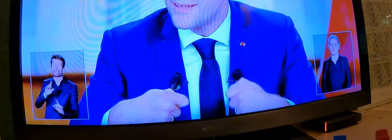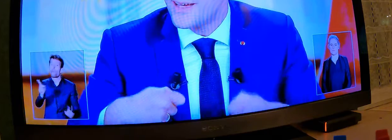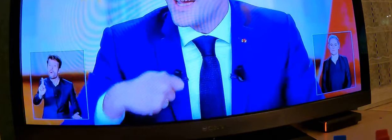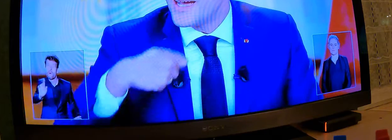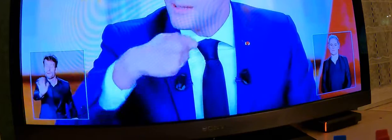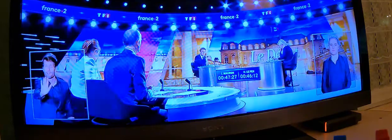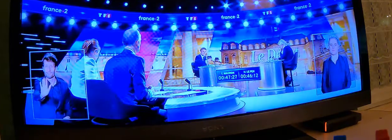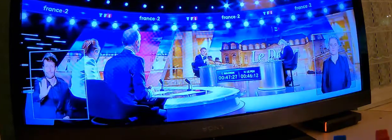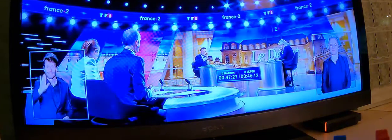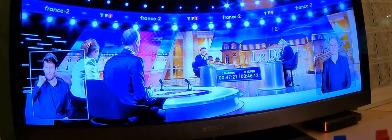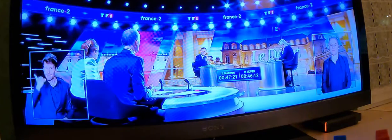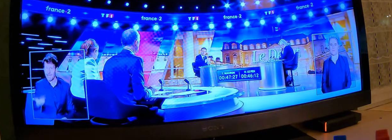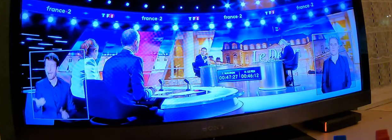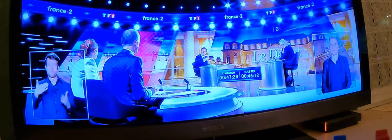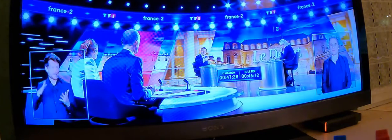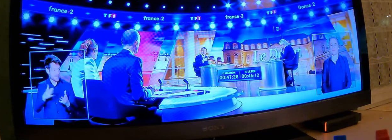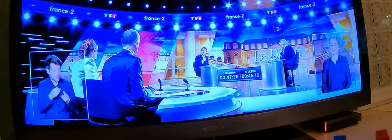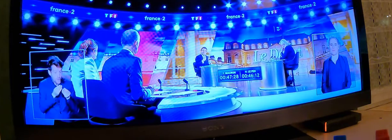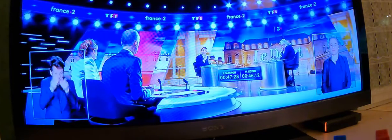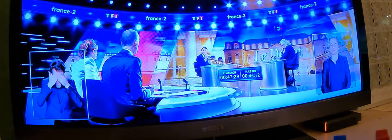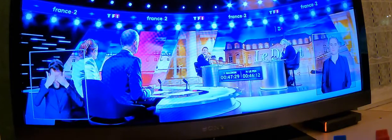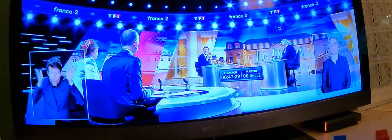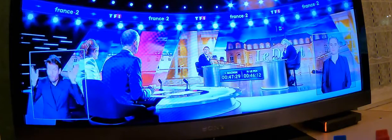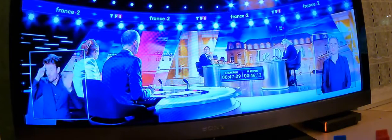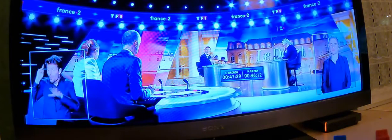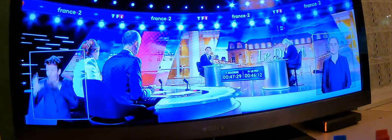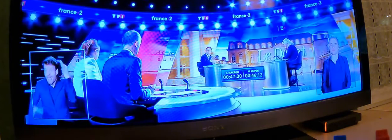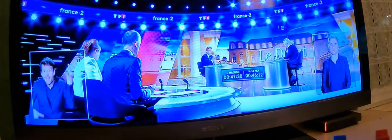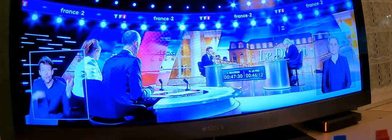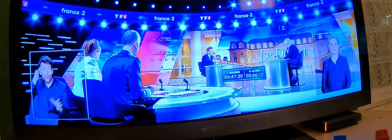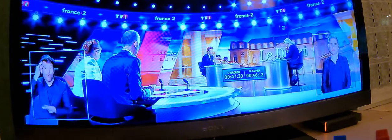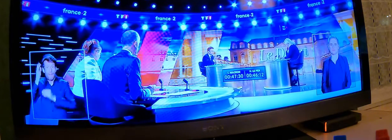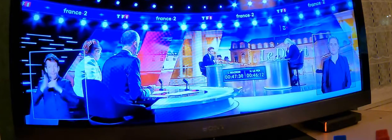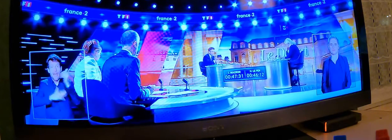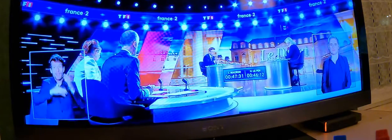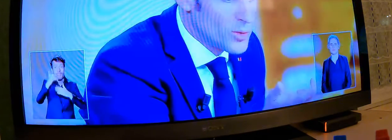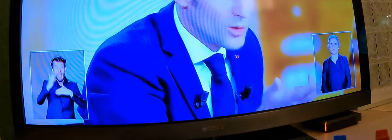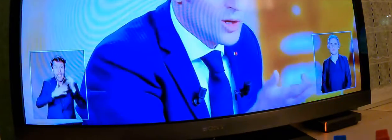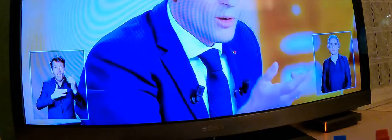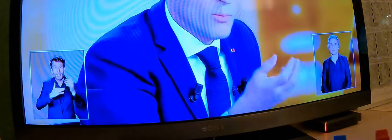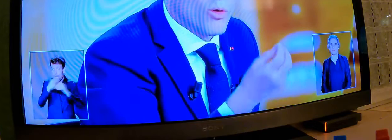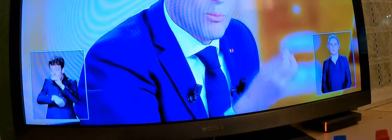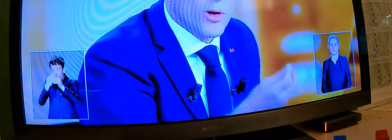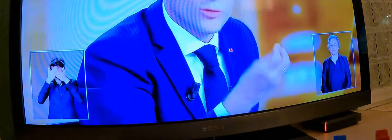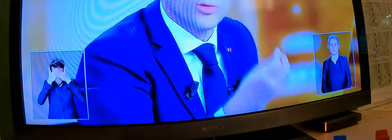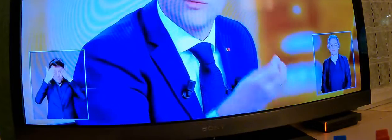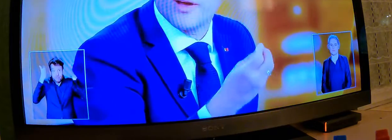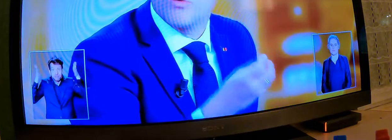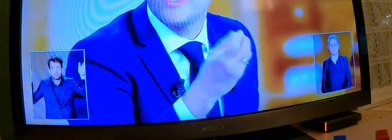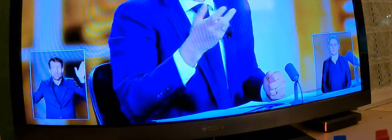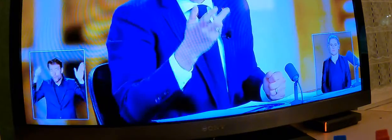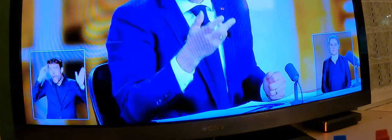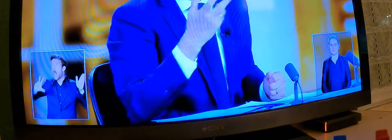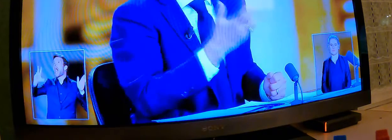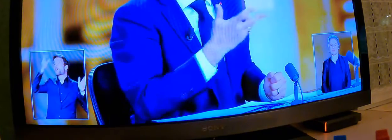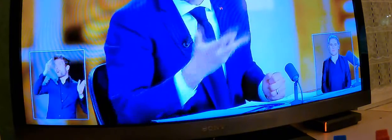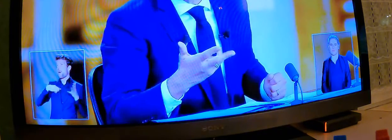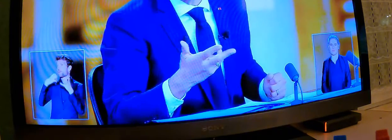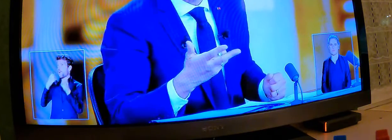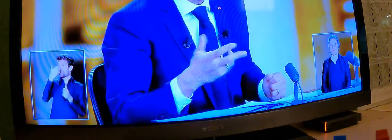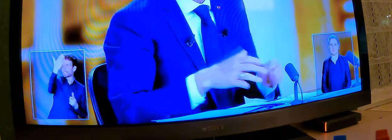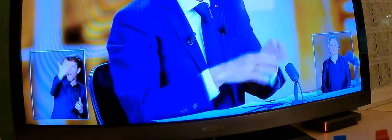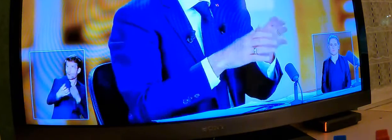d'avoir accès à des métiers à l'extérieur, d'être ouvert au reste du monde pour comprendre ce vers quoi ils veulent aller,